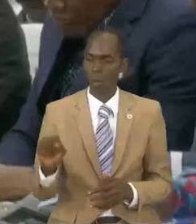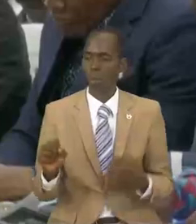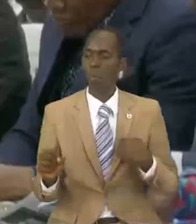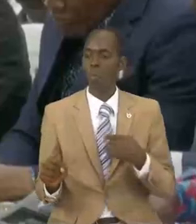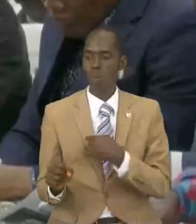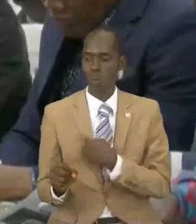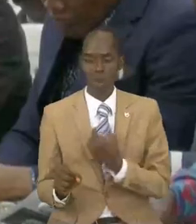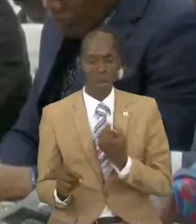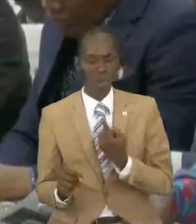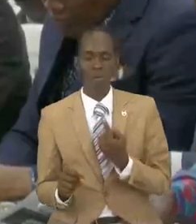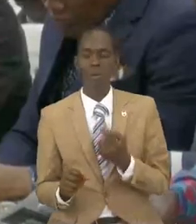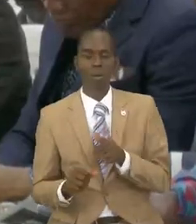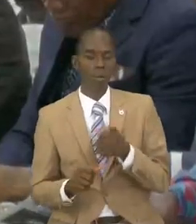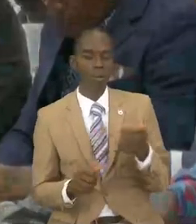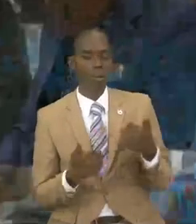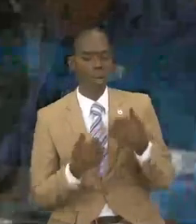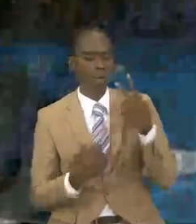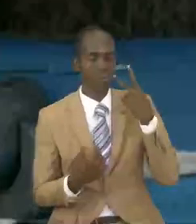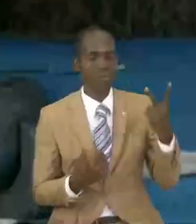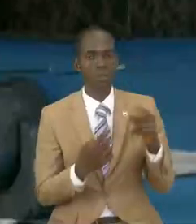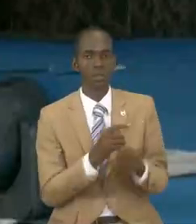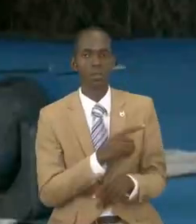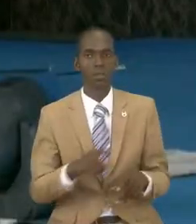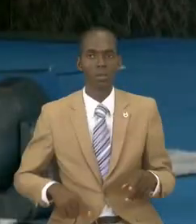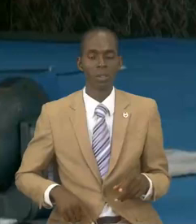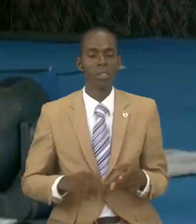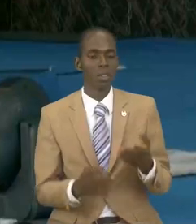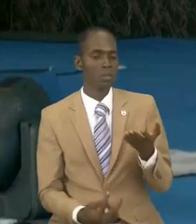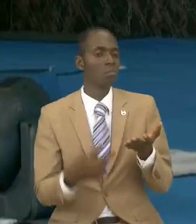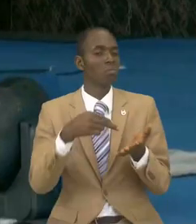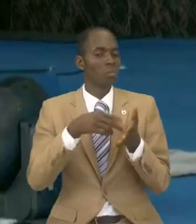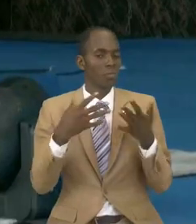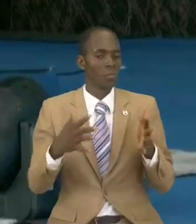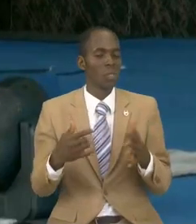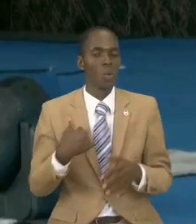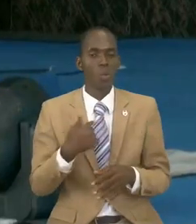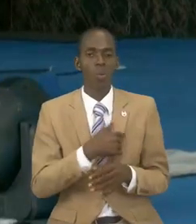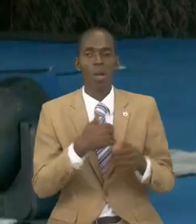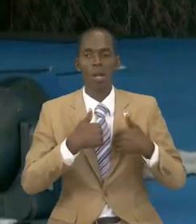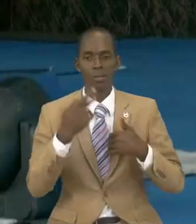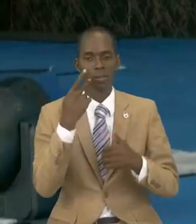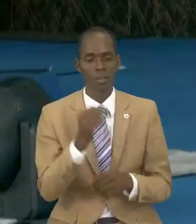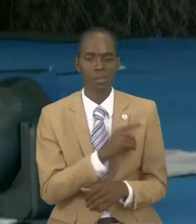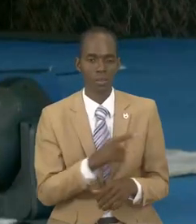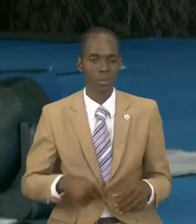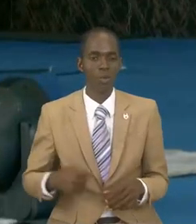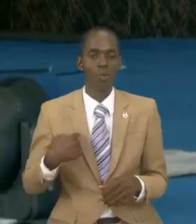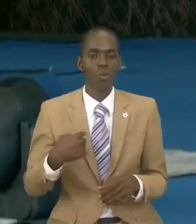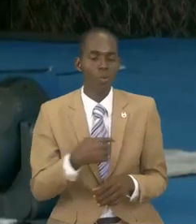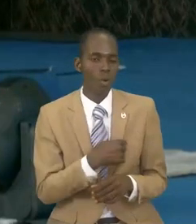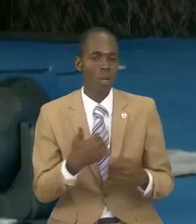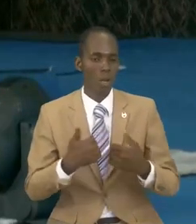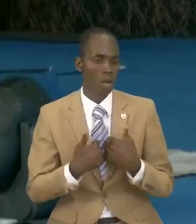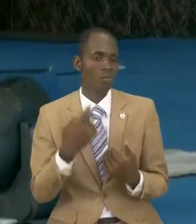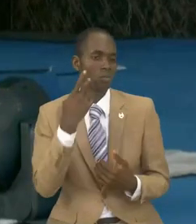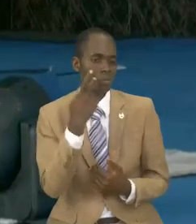nous avons vu le Seigneur. Il est ressuscité. Nous avons vu le Seigneur. Nous